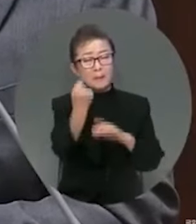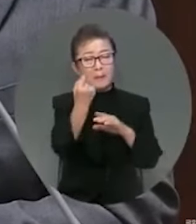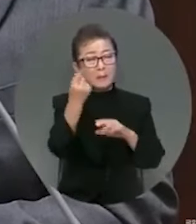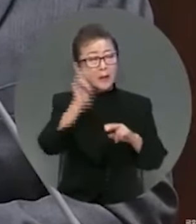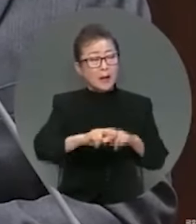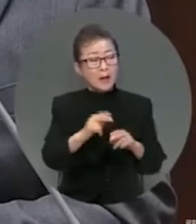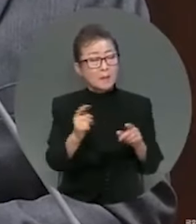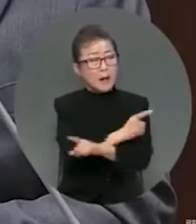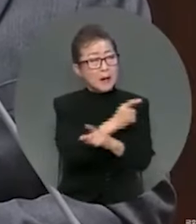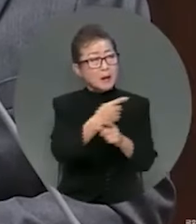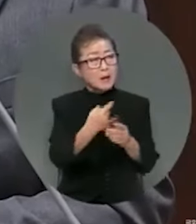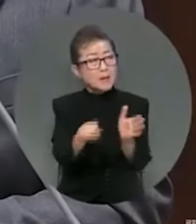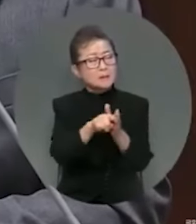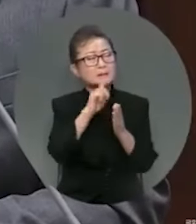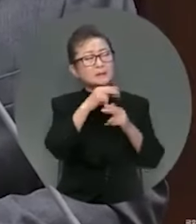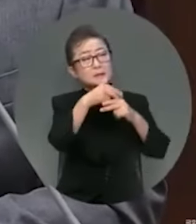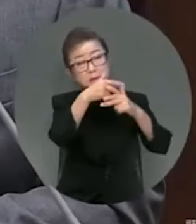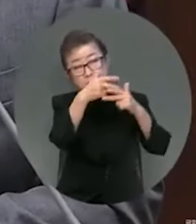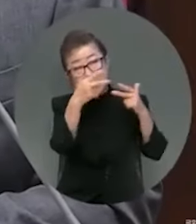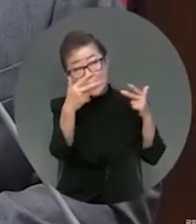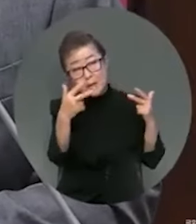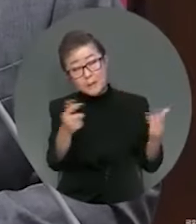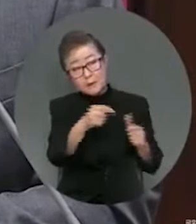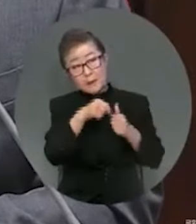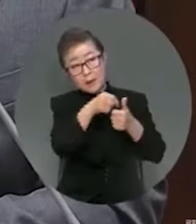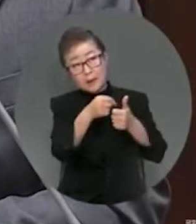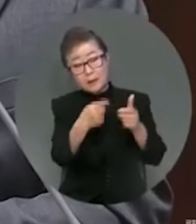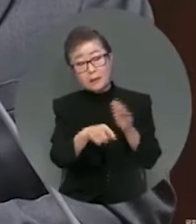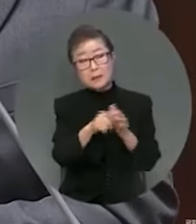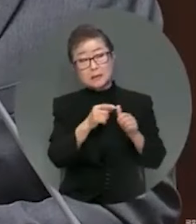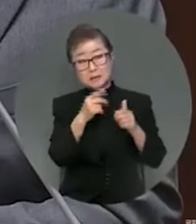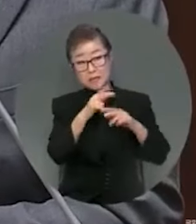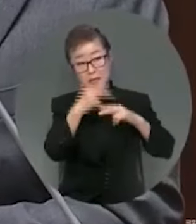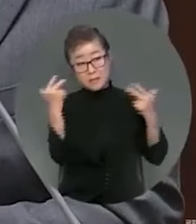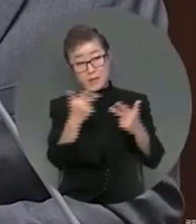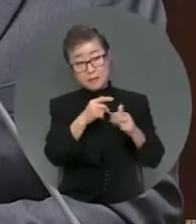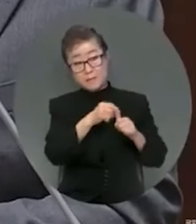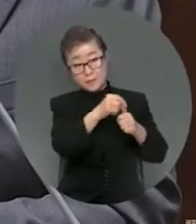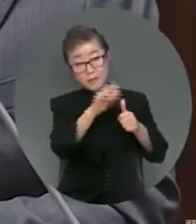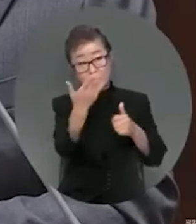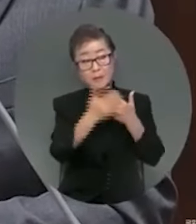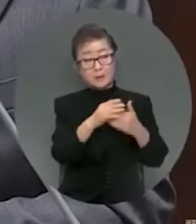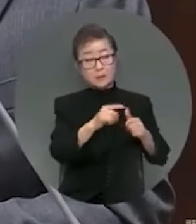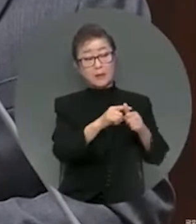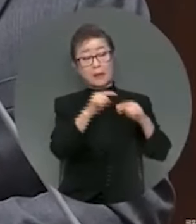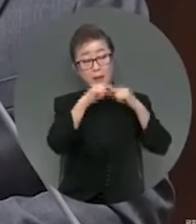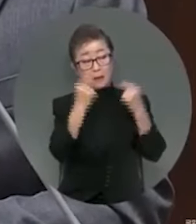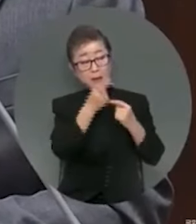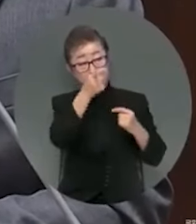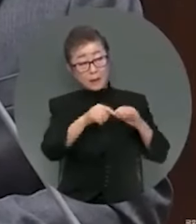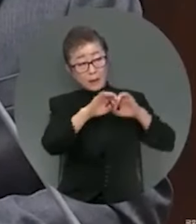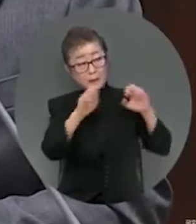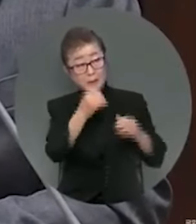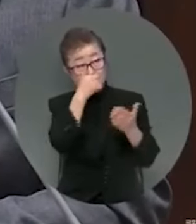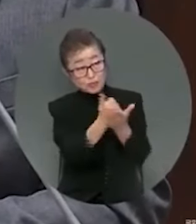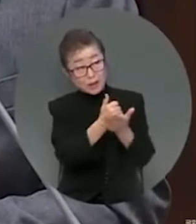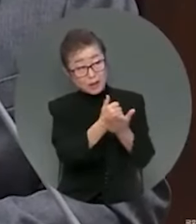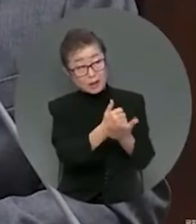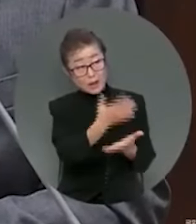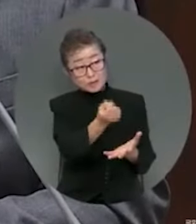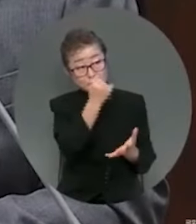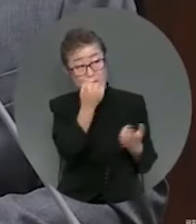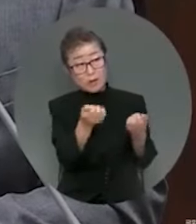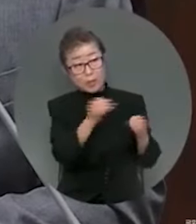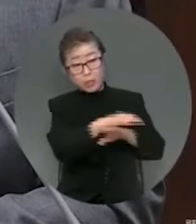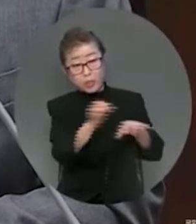리스크를 털어버릴 수 있다고 보는 것이기 때문이죠. 다시 말씀드리면은 선거로 범죄를